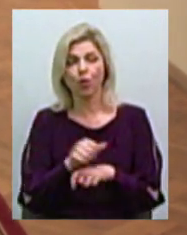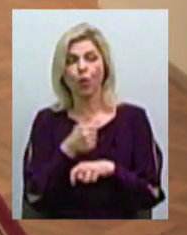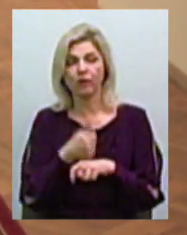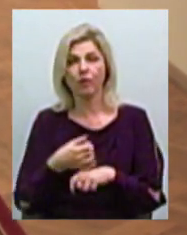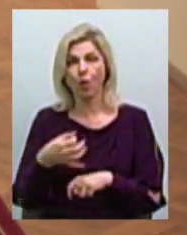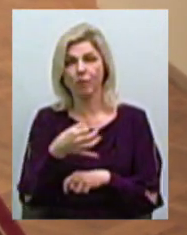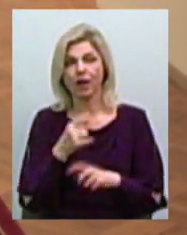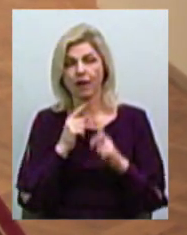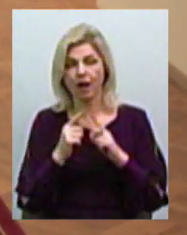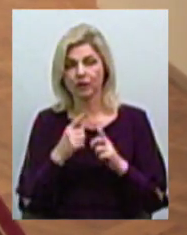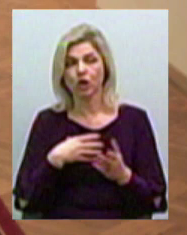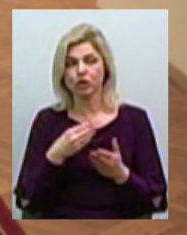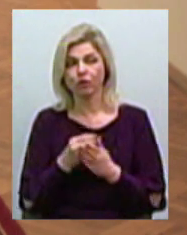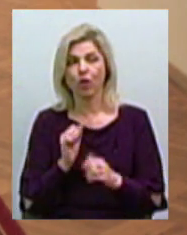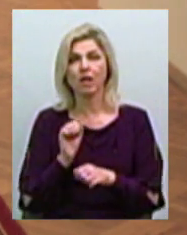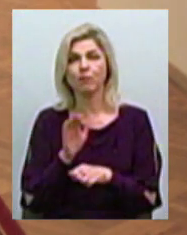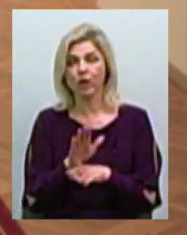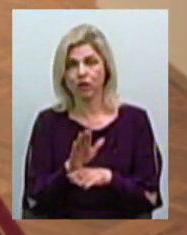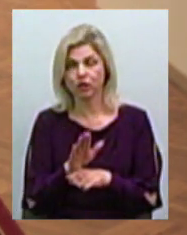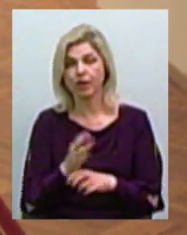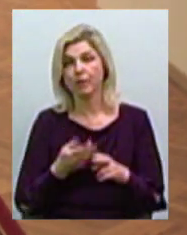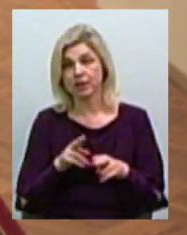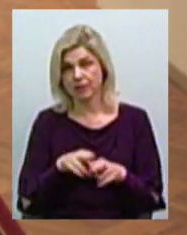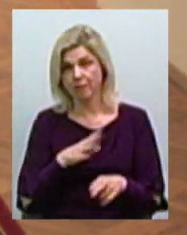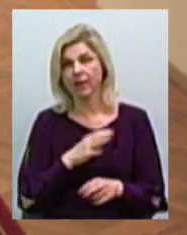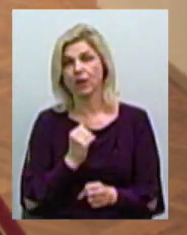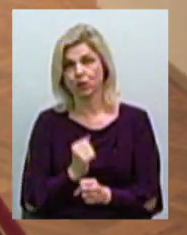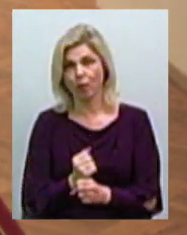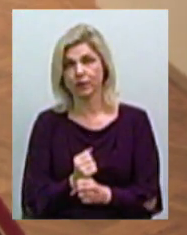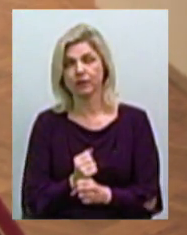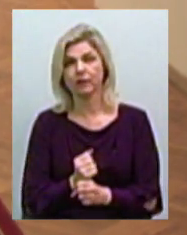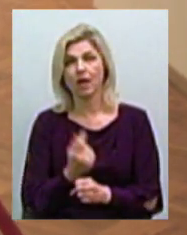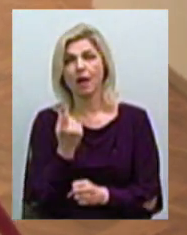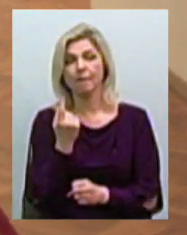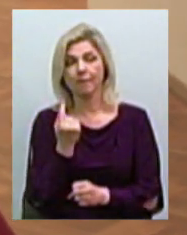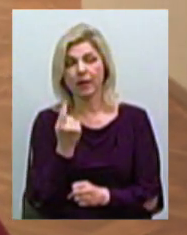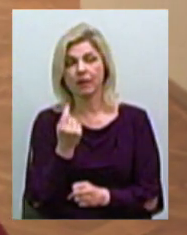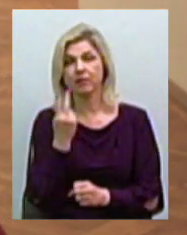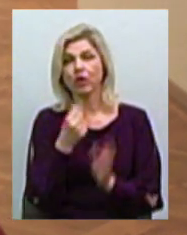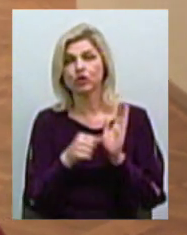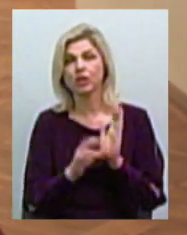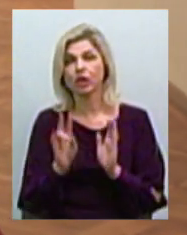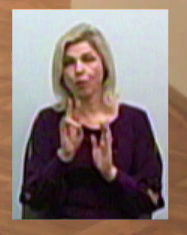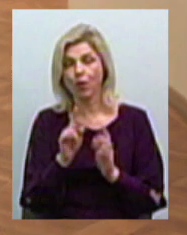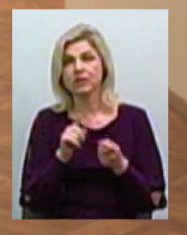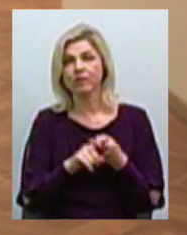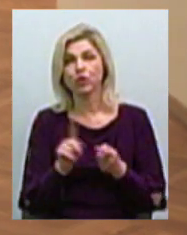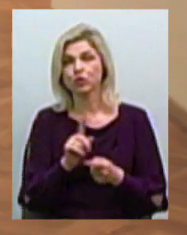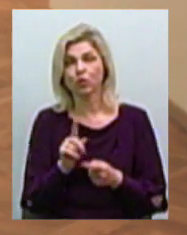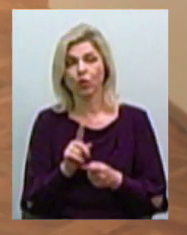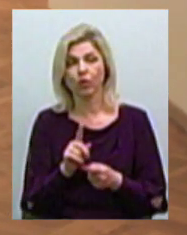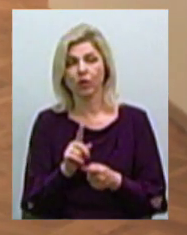обласної ради своїм розпорядженням. Це було зроблено на перший раз 26 листопада, в зв'язку з тим, що вона